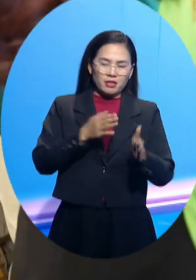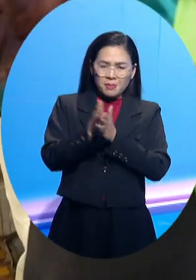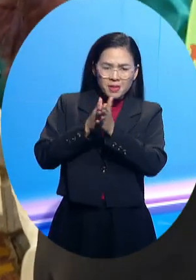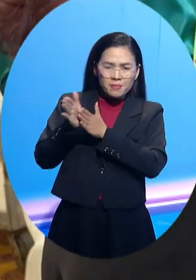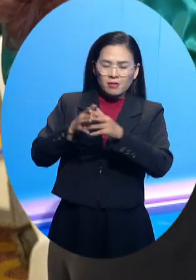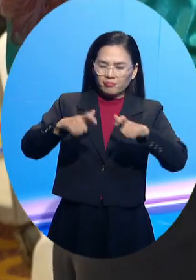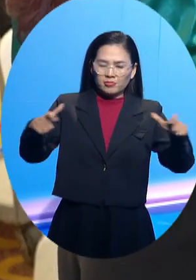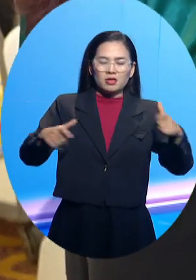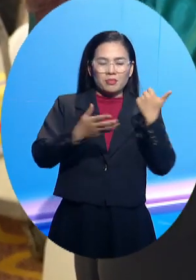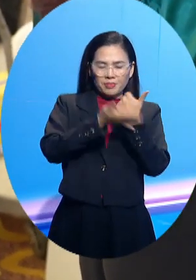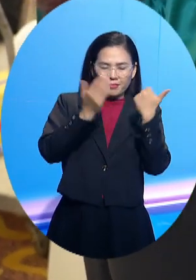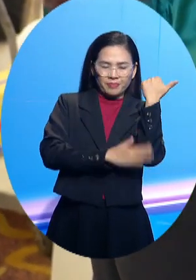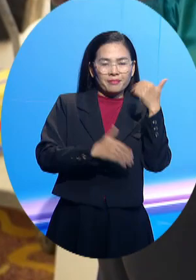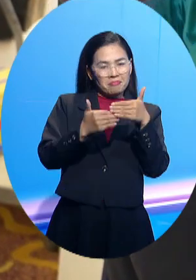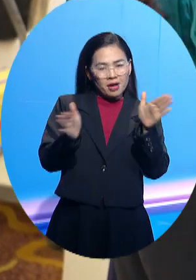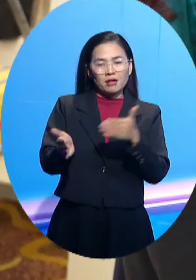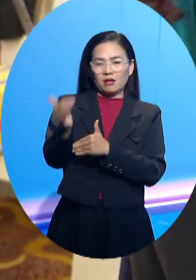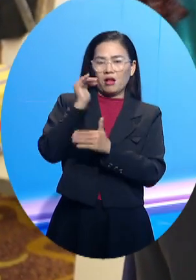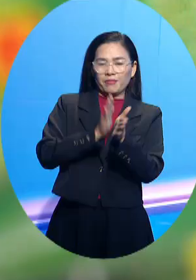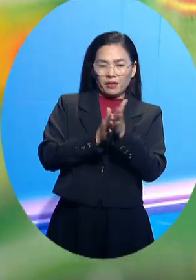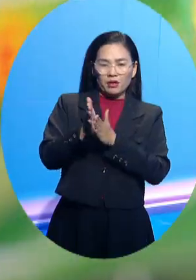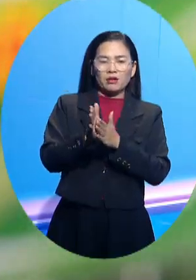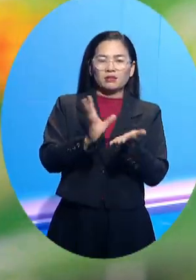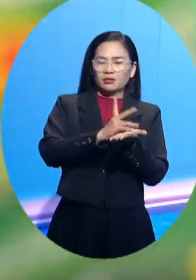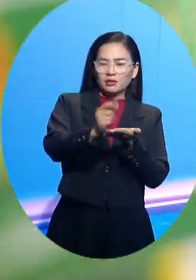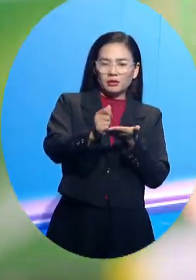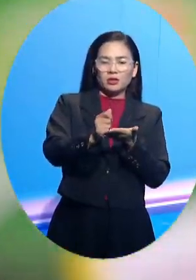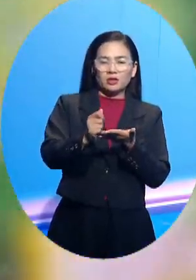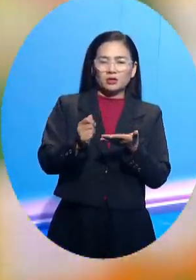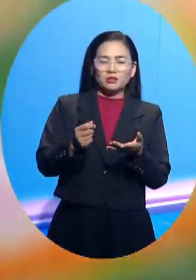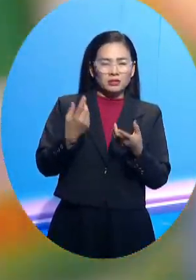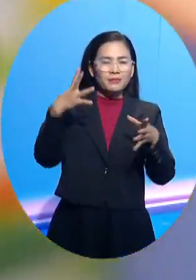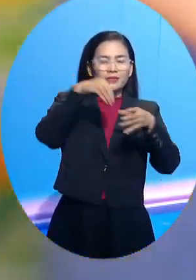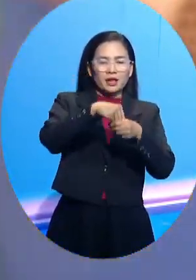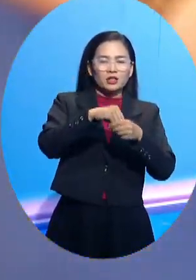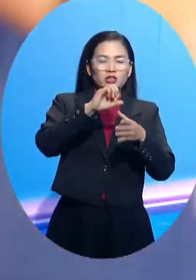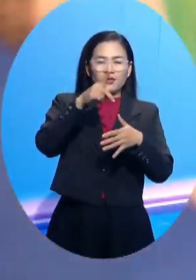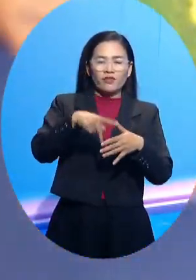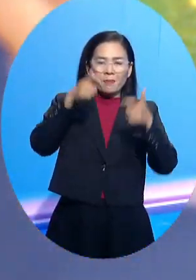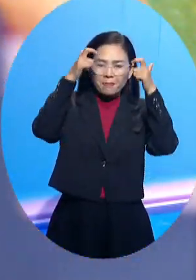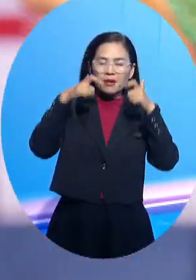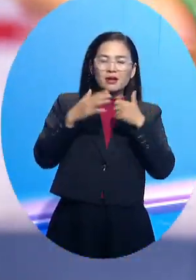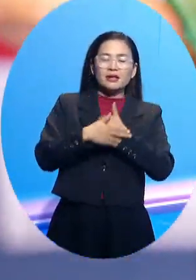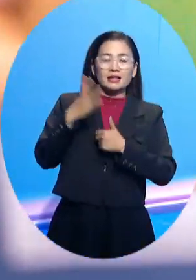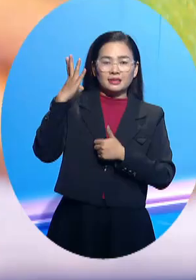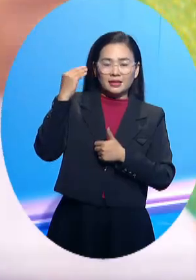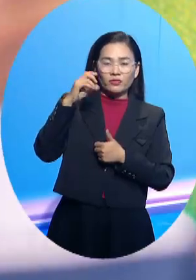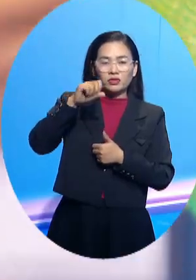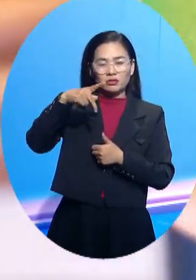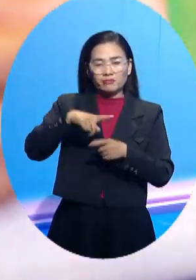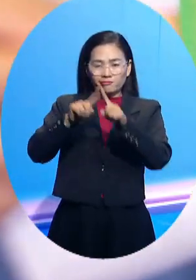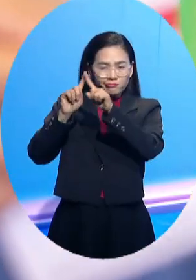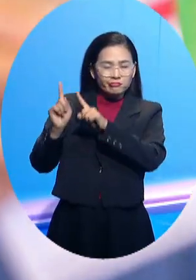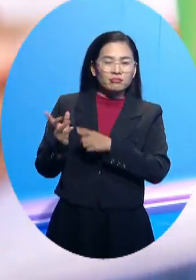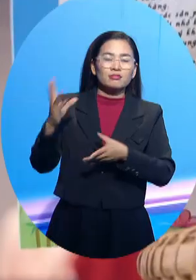nhánh tại miền Bắc và miền Nam, đồng thời tham gia đề án chuỗi xúc tiến thương mại quốc tế, mang sản phẩm bưởi da xanh và những sản phẩm có chất